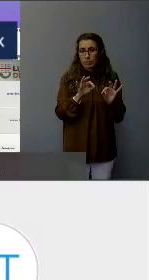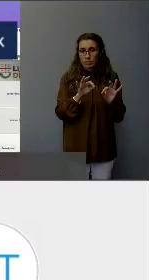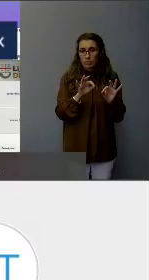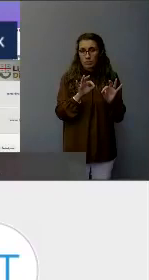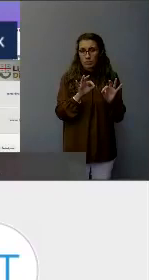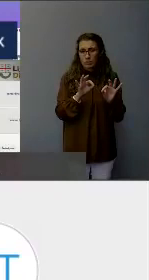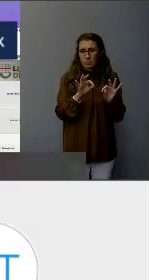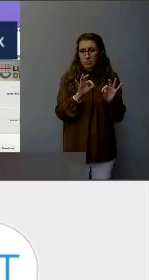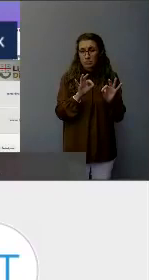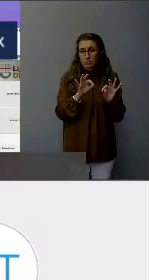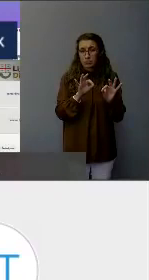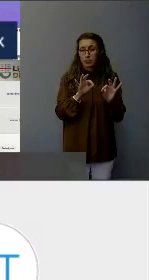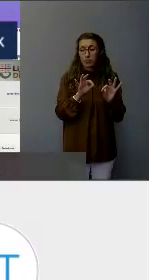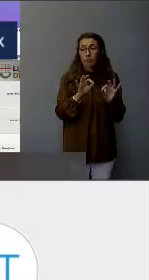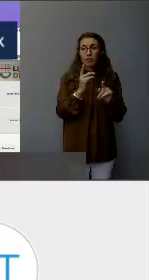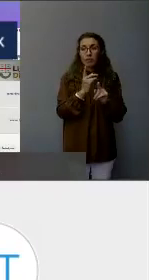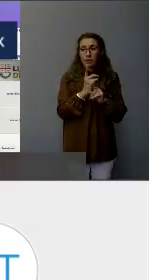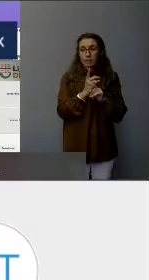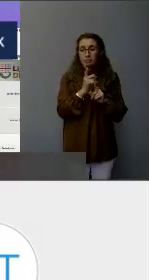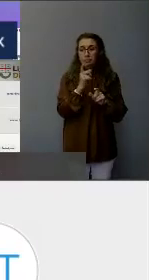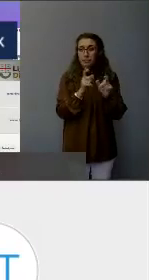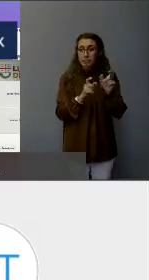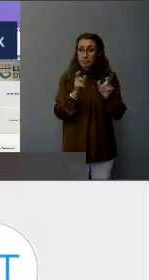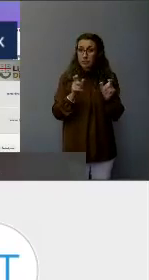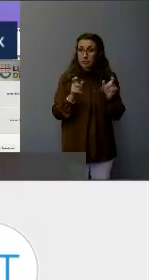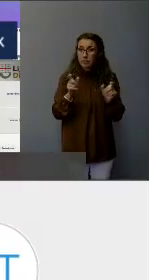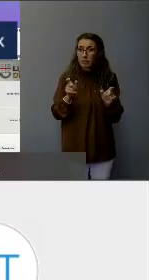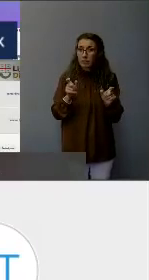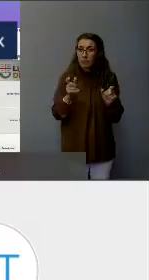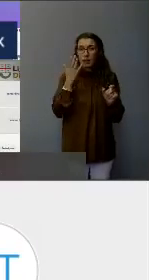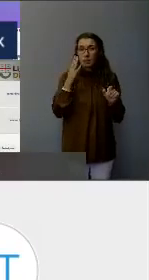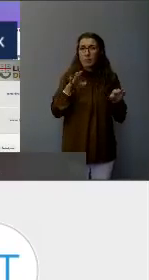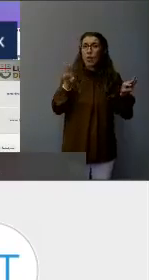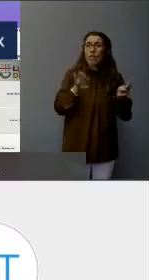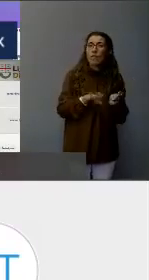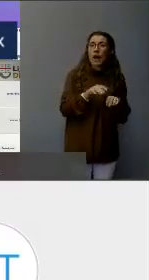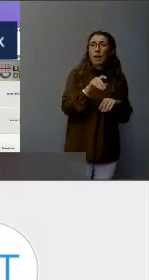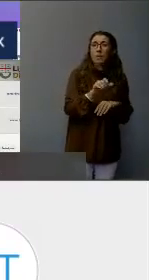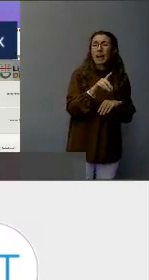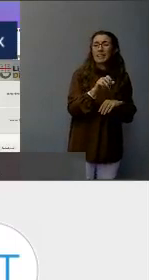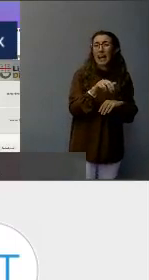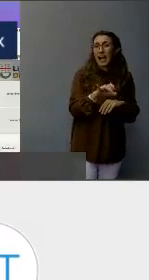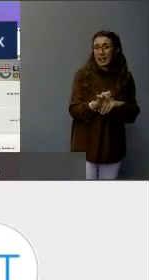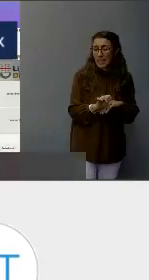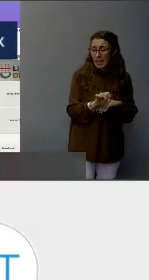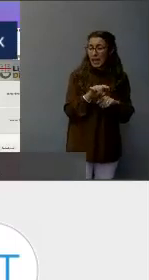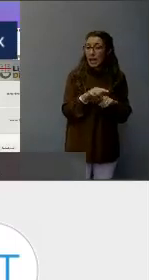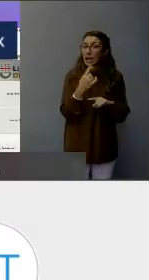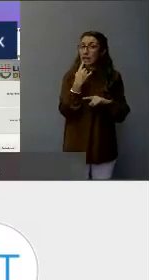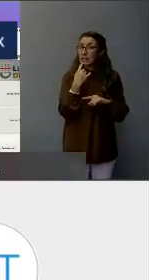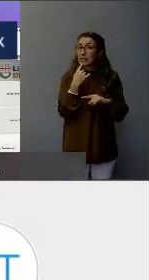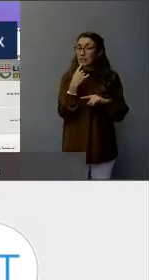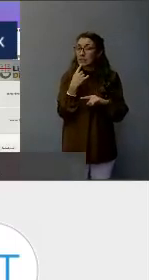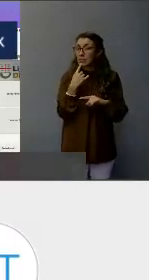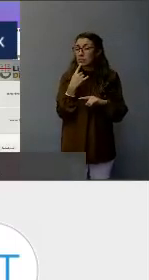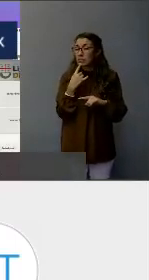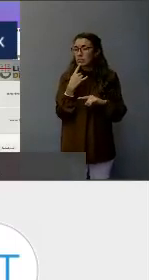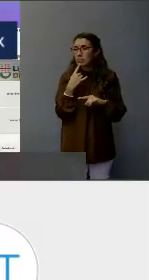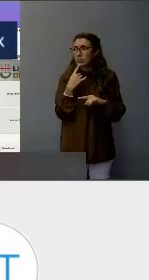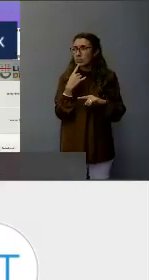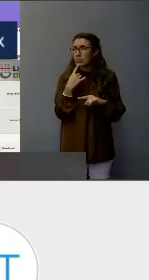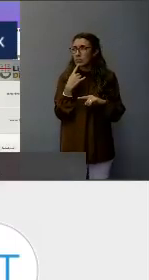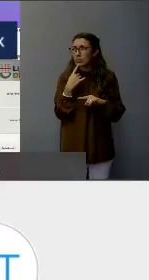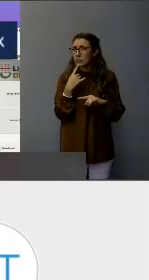una disparità tra soggetti che magari vengono dalla val padana comprarsi una casetta a vista mare quelli che invece sono nicolò fanno